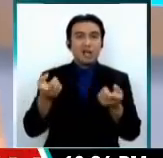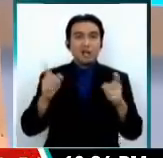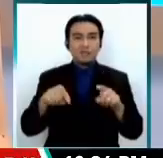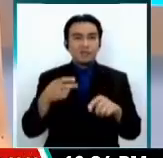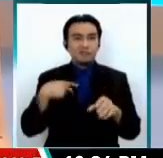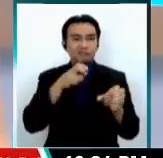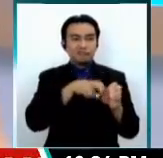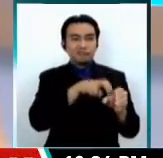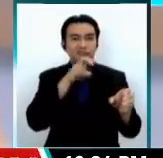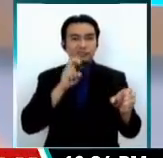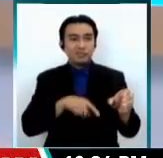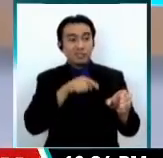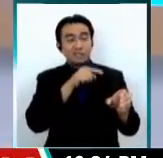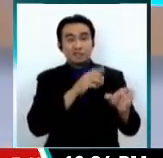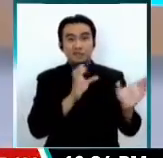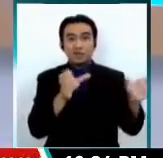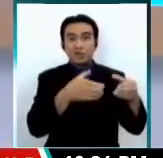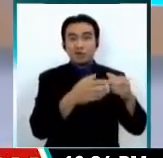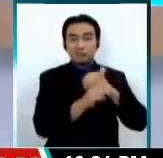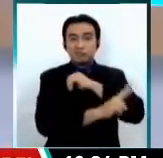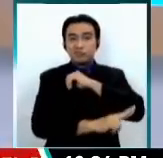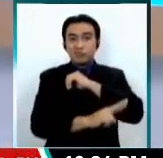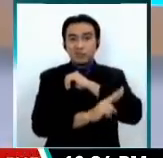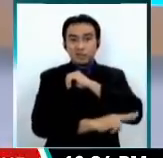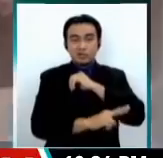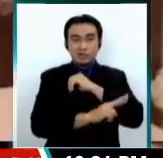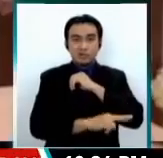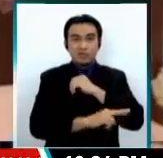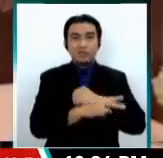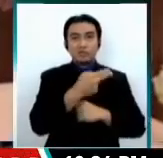kanyang regional party na hugpong ng pagbabago.